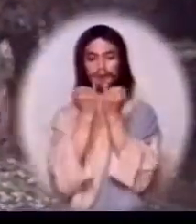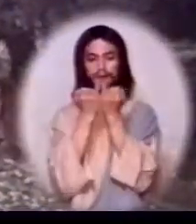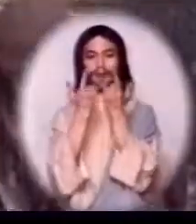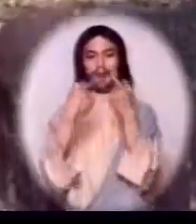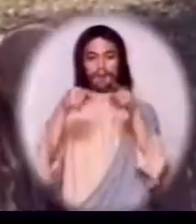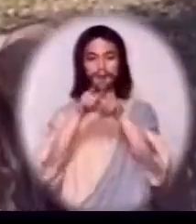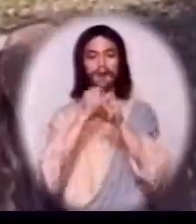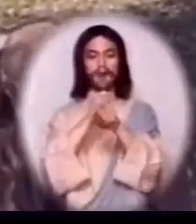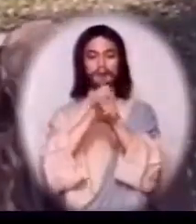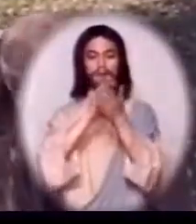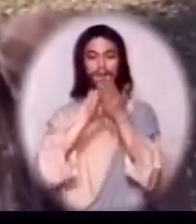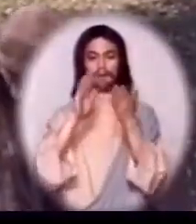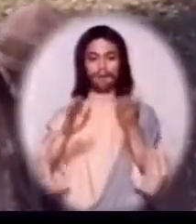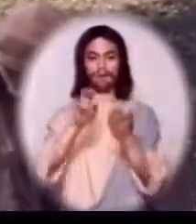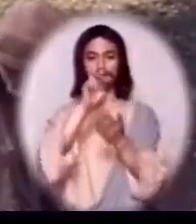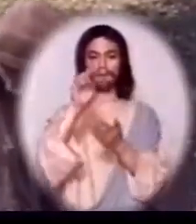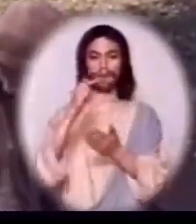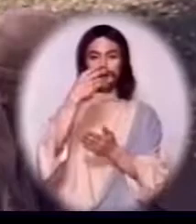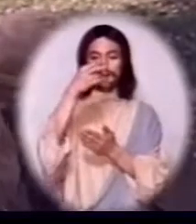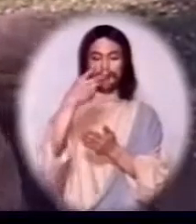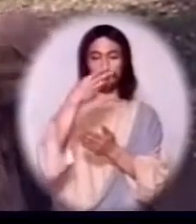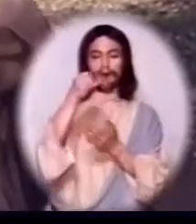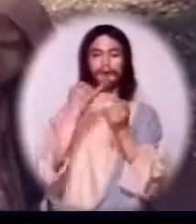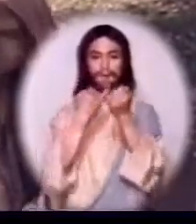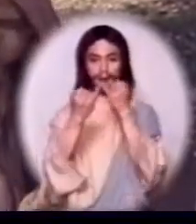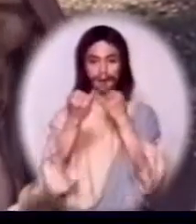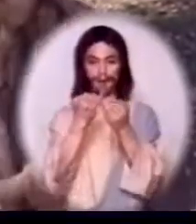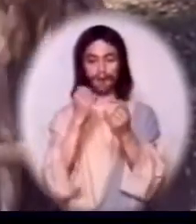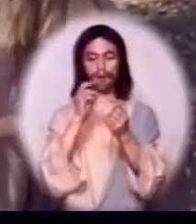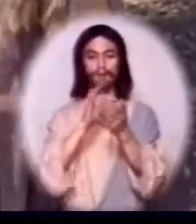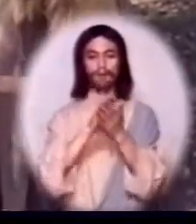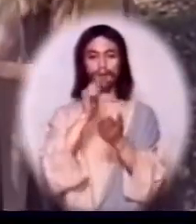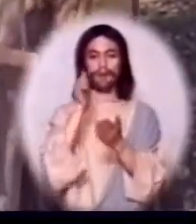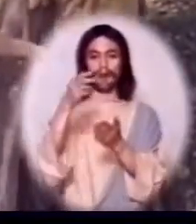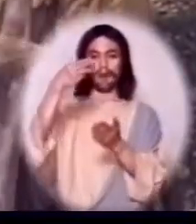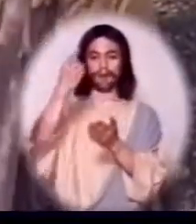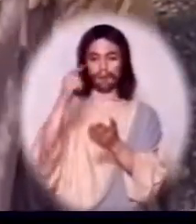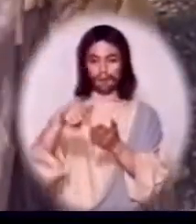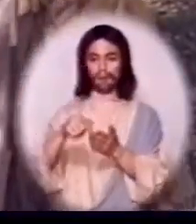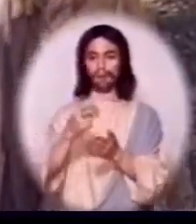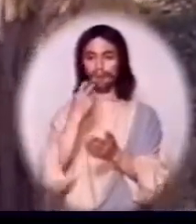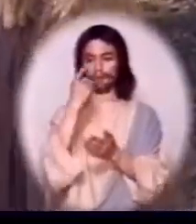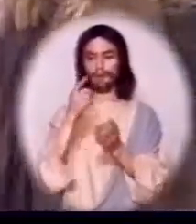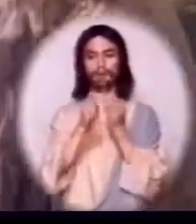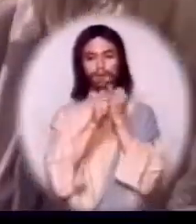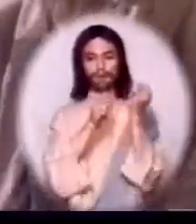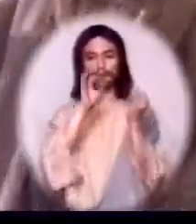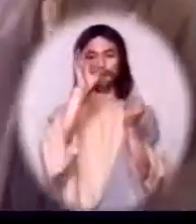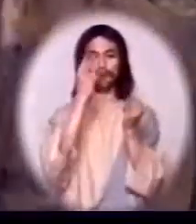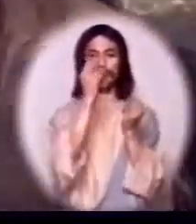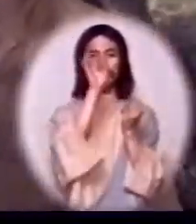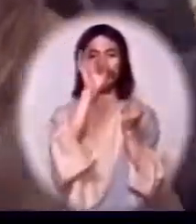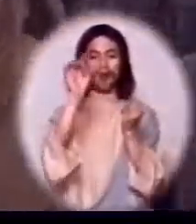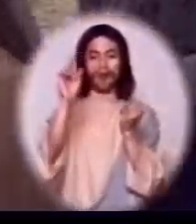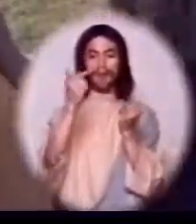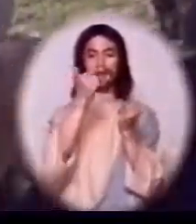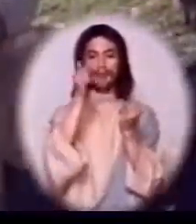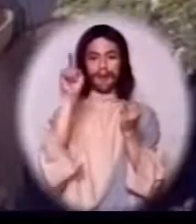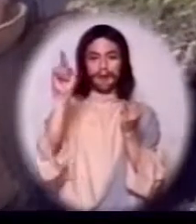여인들도 함께 하였습니다. 막달라 출신 마리아와 헤롯의 법정 청지기 구사의 부인